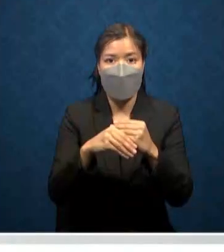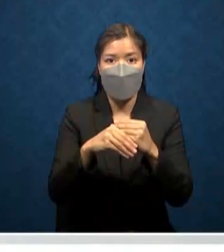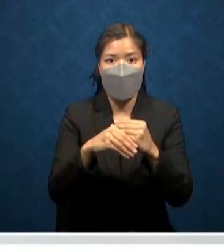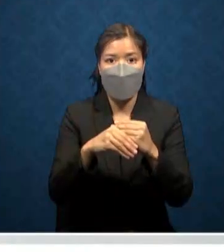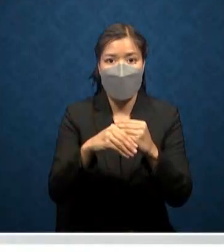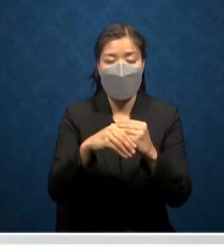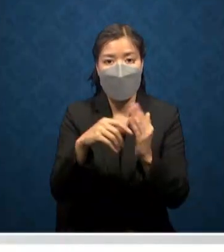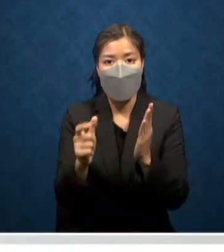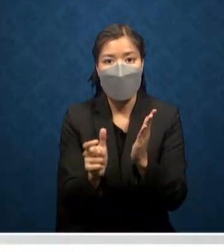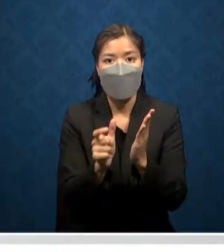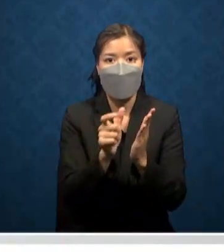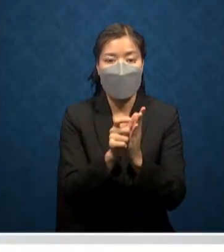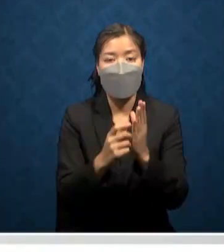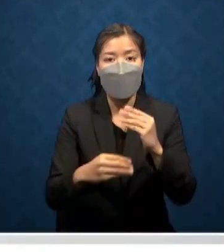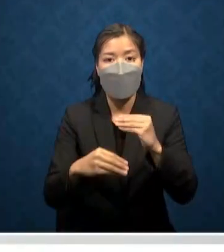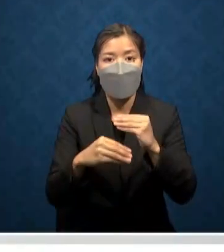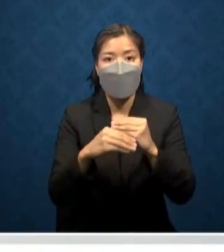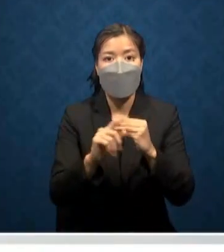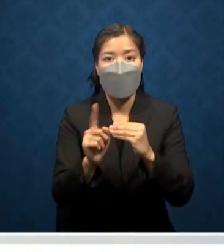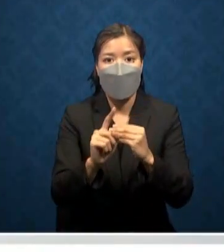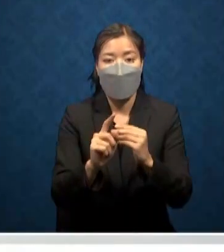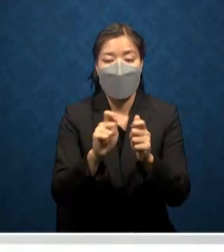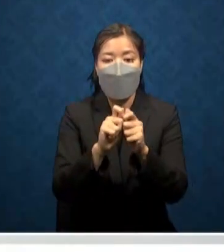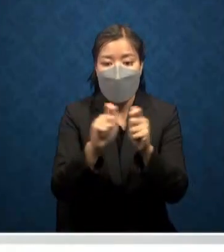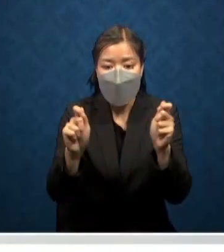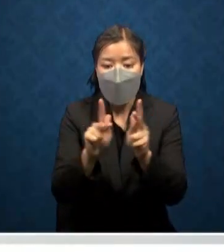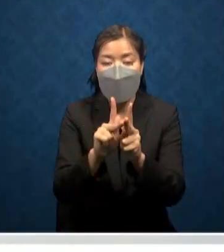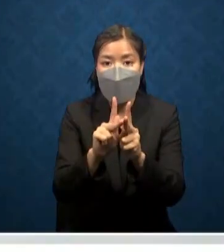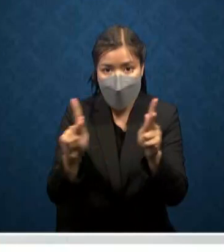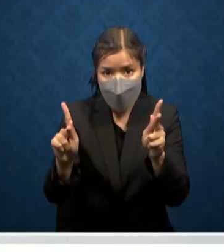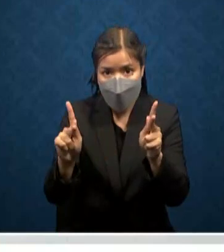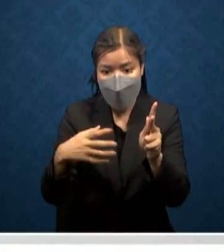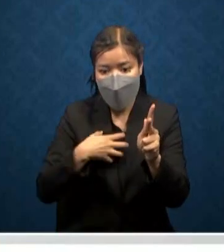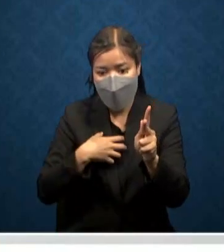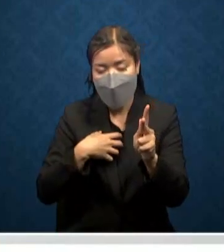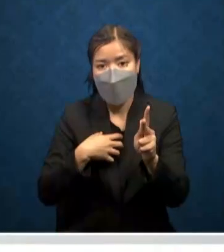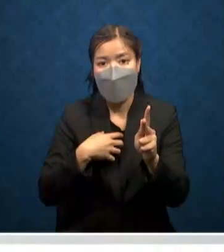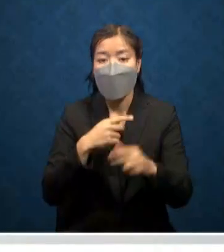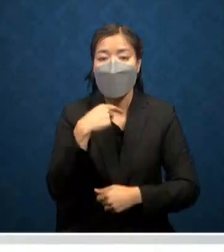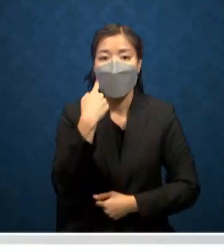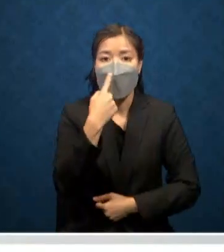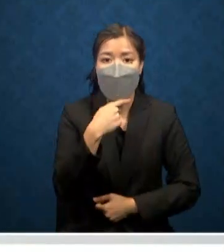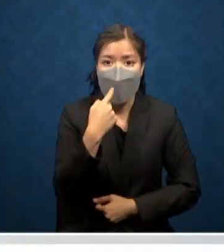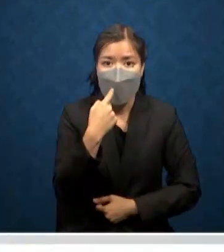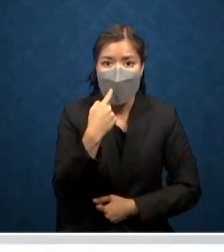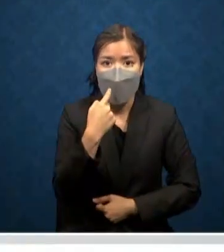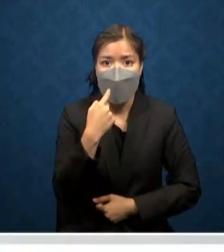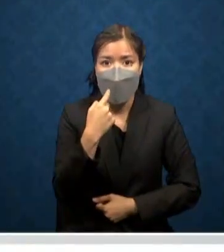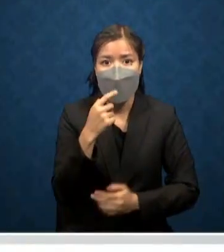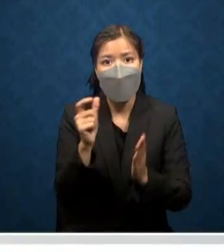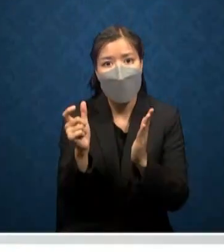อ่าในคณะอนุพนธ์การเดิมซึ่งตรงนี้ผู้ที่จะจะเป็นผู้กำหนด